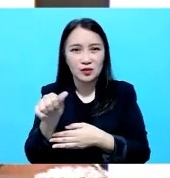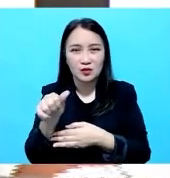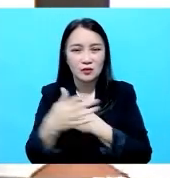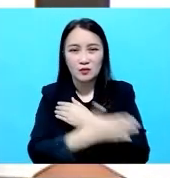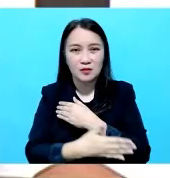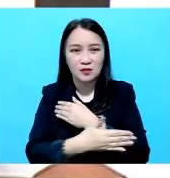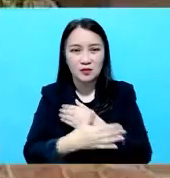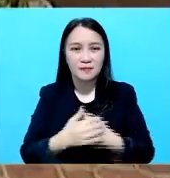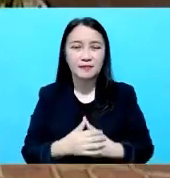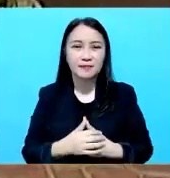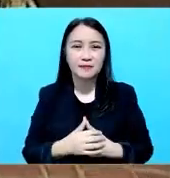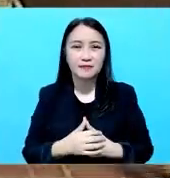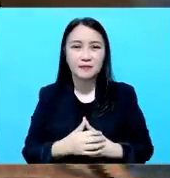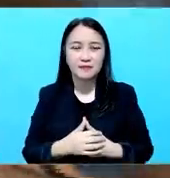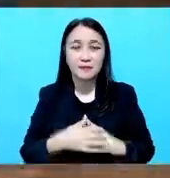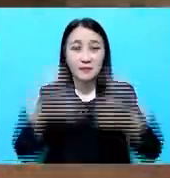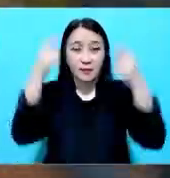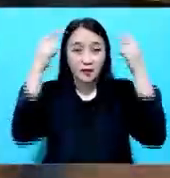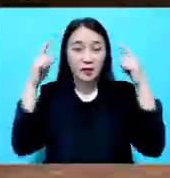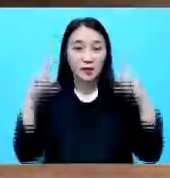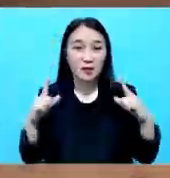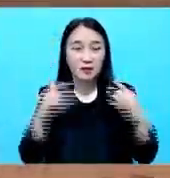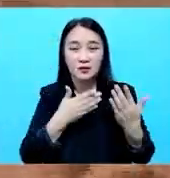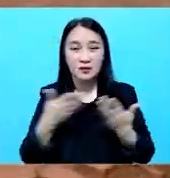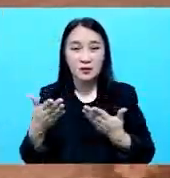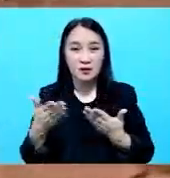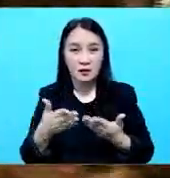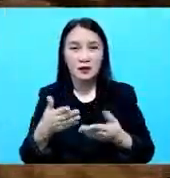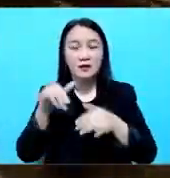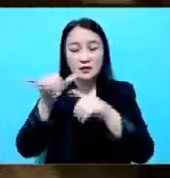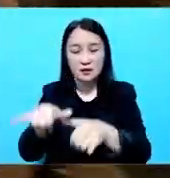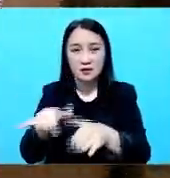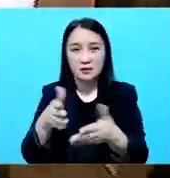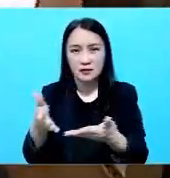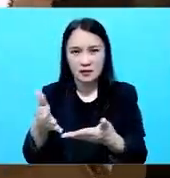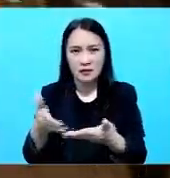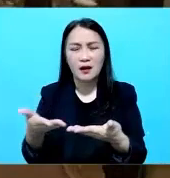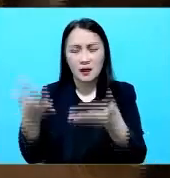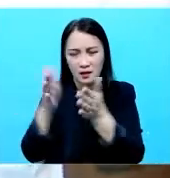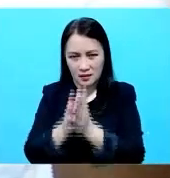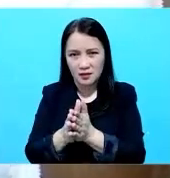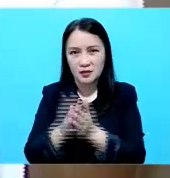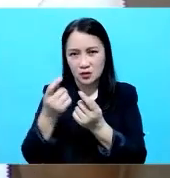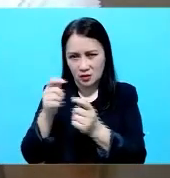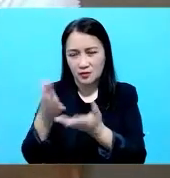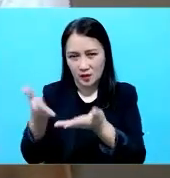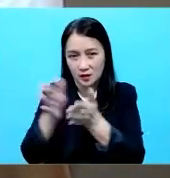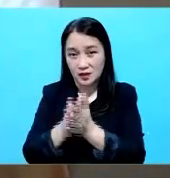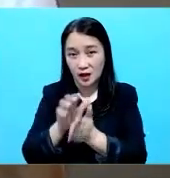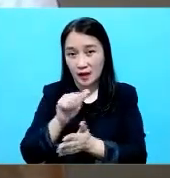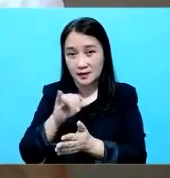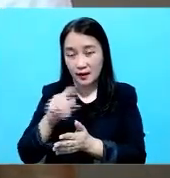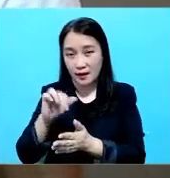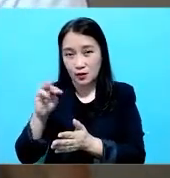Sa Timor-Leste, ang huling lokasyon ni Congressman Teves kung saan siya sinubukan niyang humingi ng asylum pero tinanggihan siya. Pebrero pa